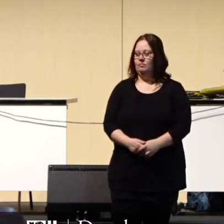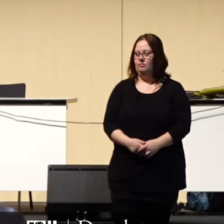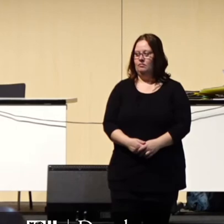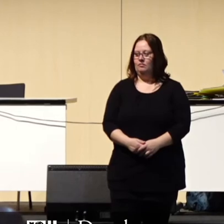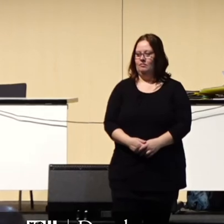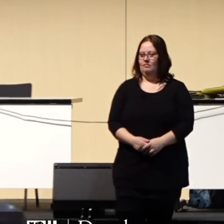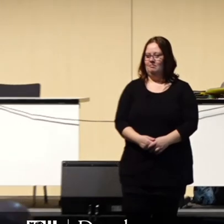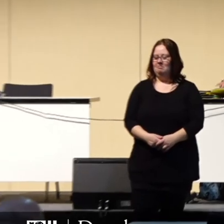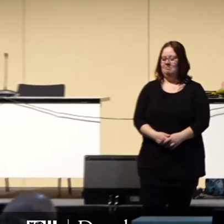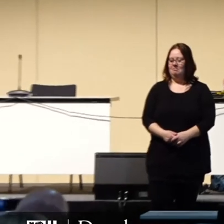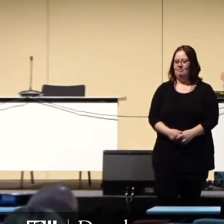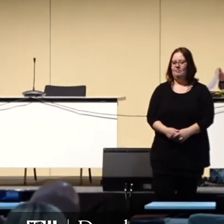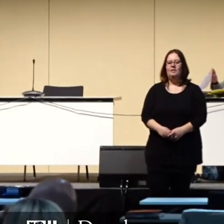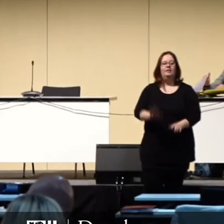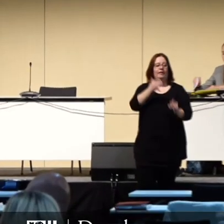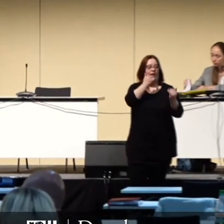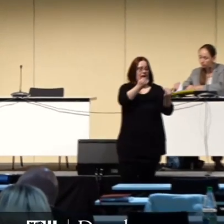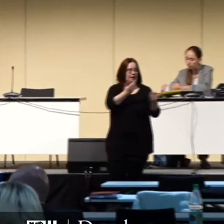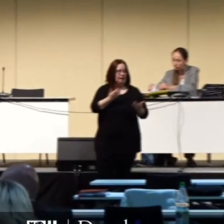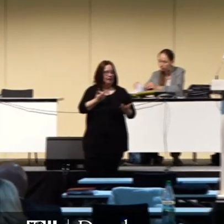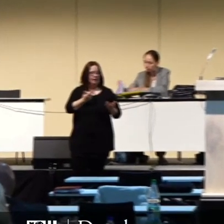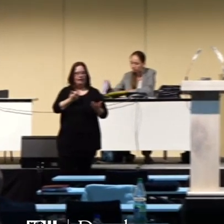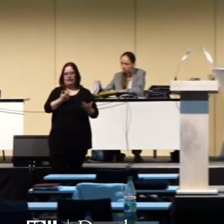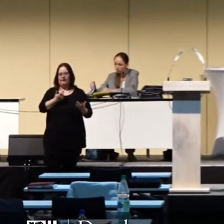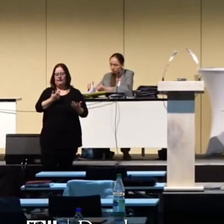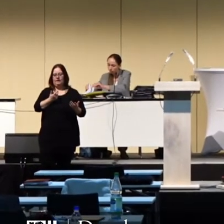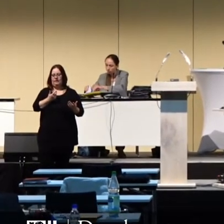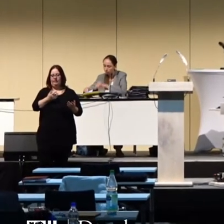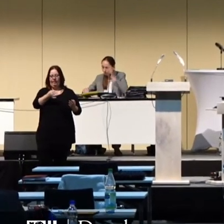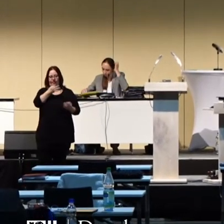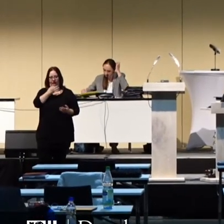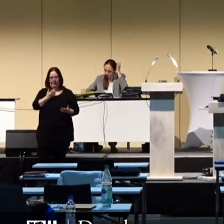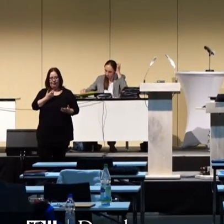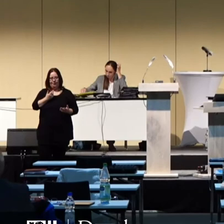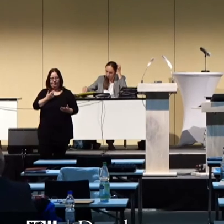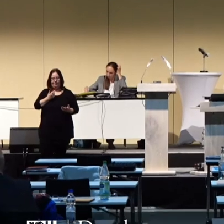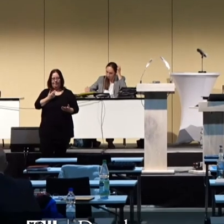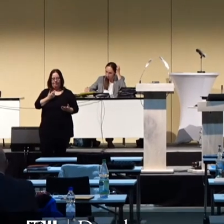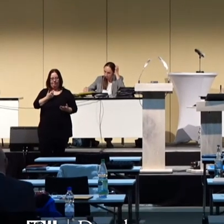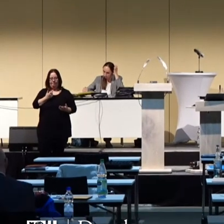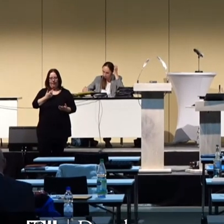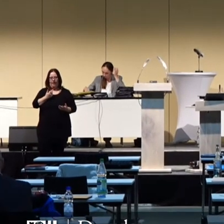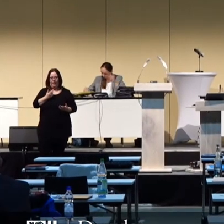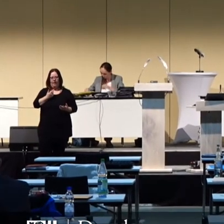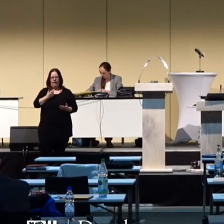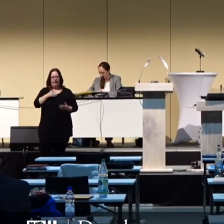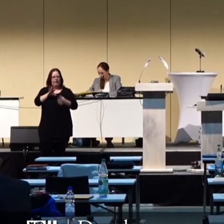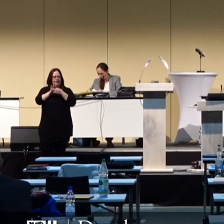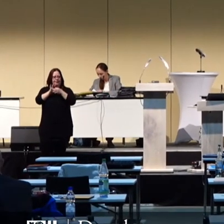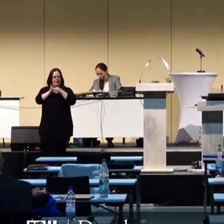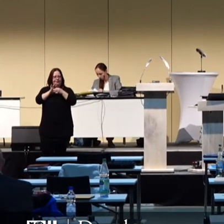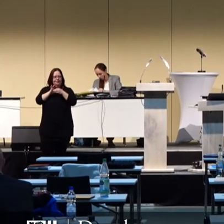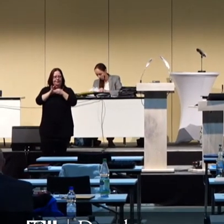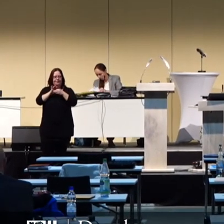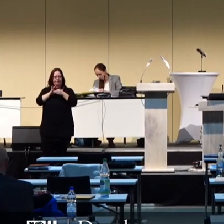Ja, sehr geehrter Herr Wirtz, vielen Dank auch für diese Frage. Sie sprechen damit,